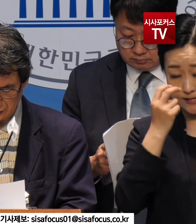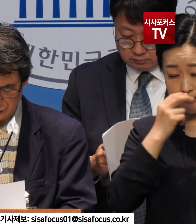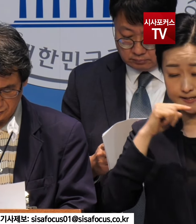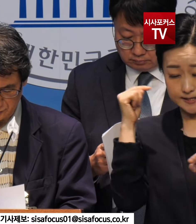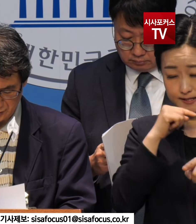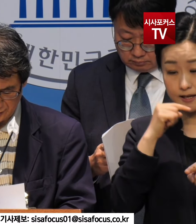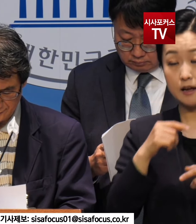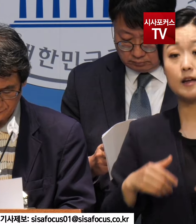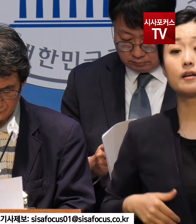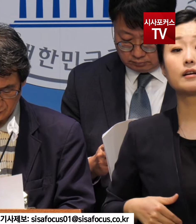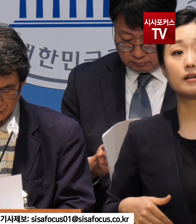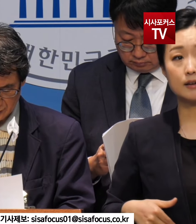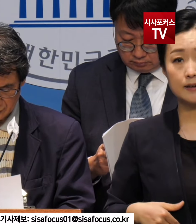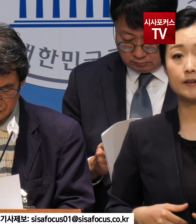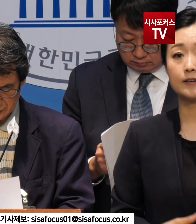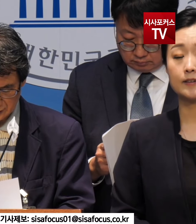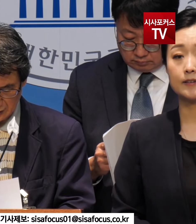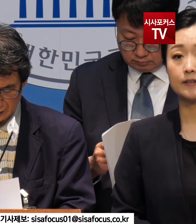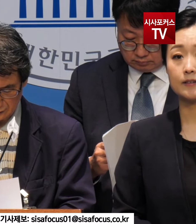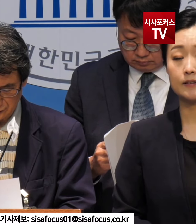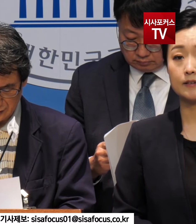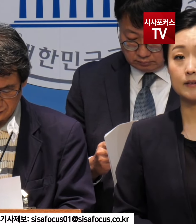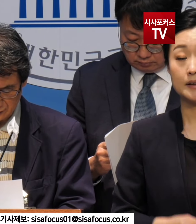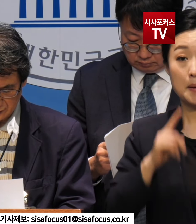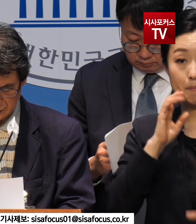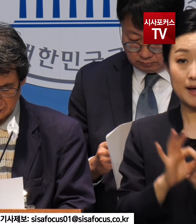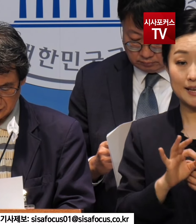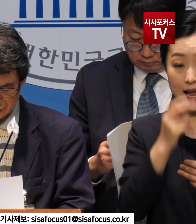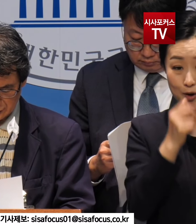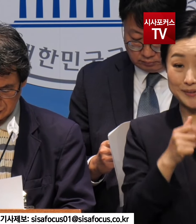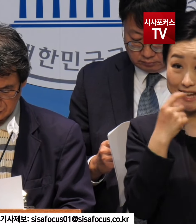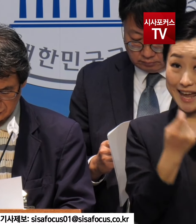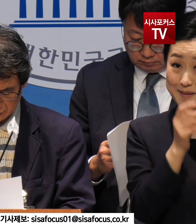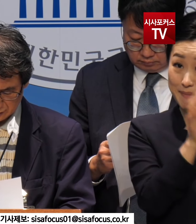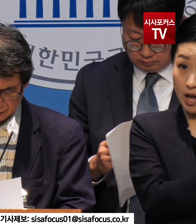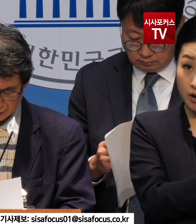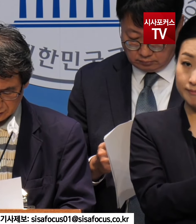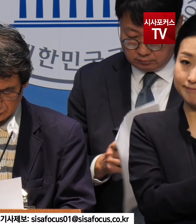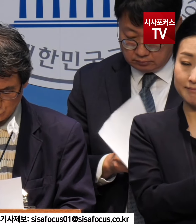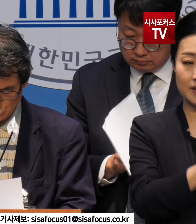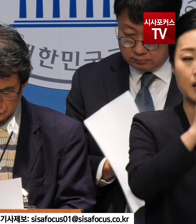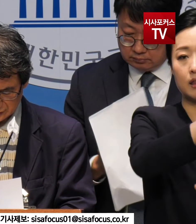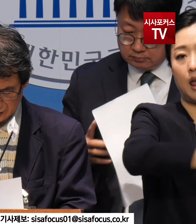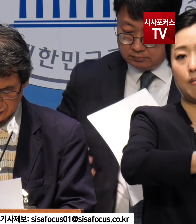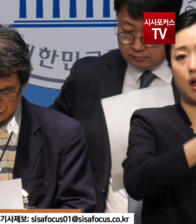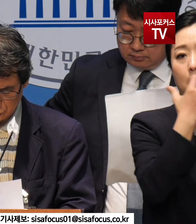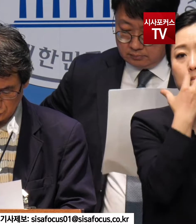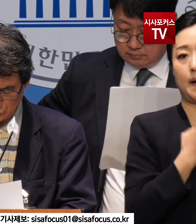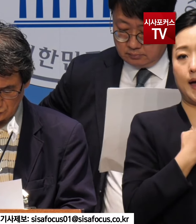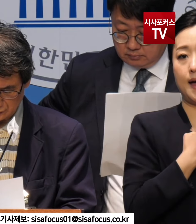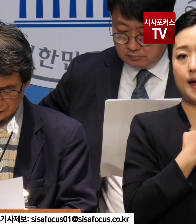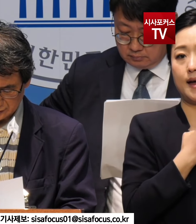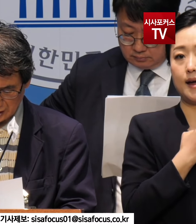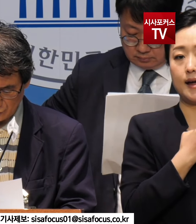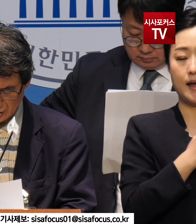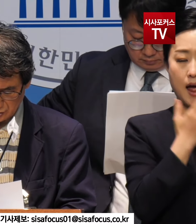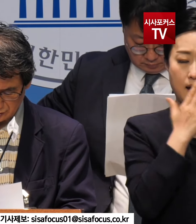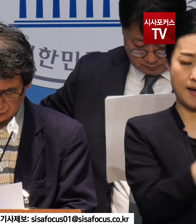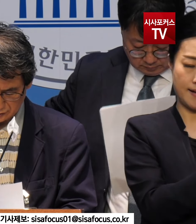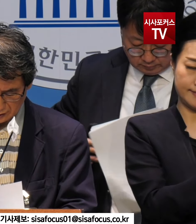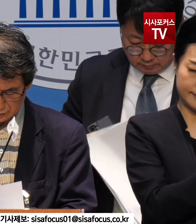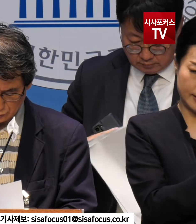해야 한다는 것입니다. 그렇지 않는 한 이 나라는 금융 사기 사건으로